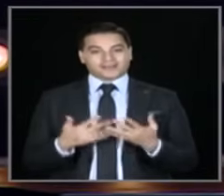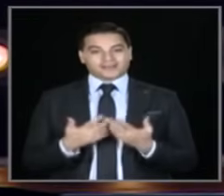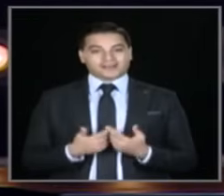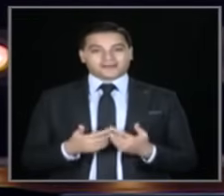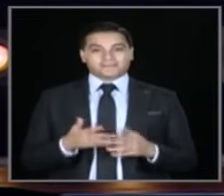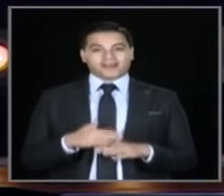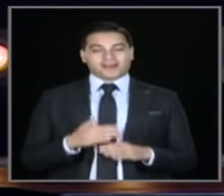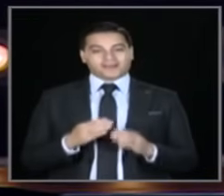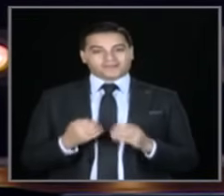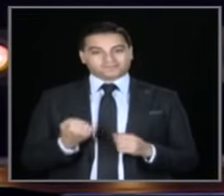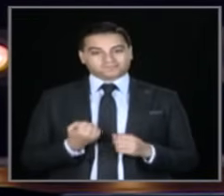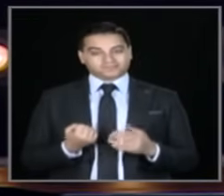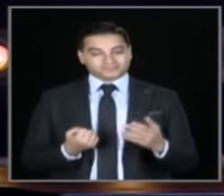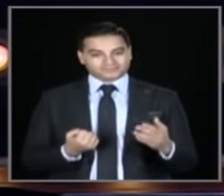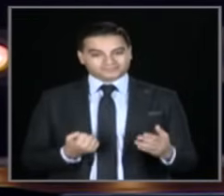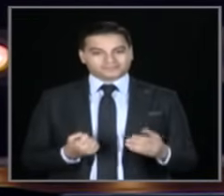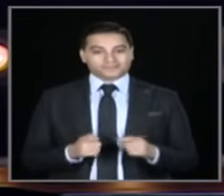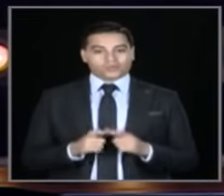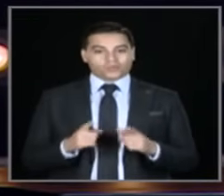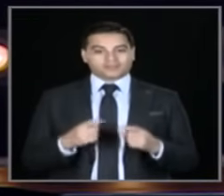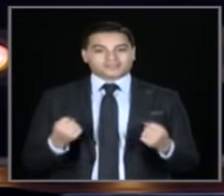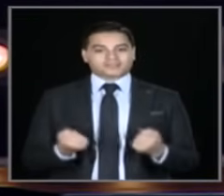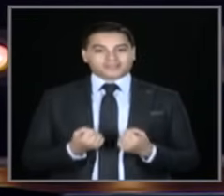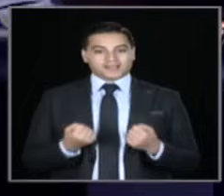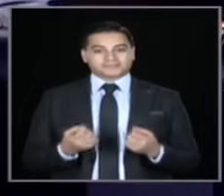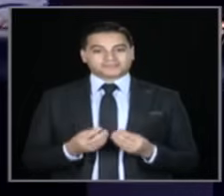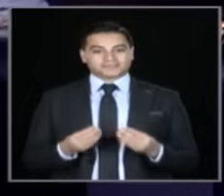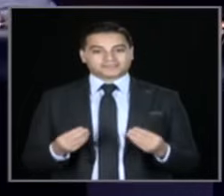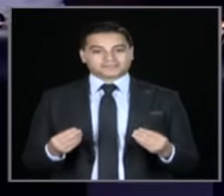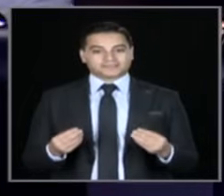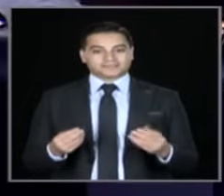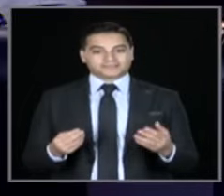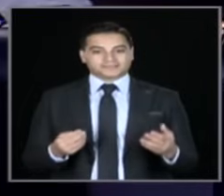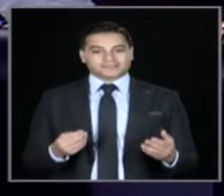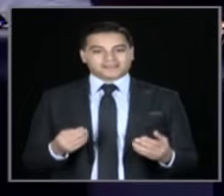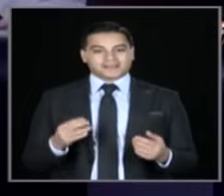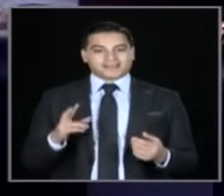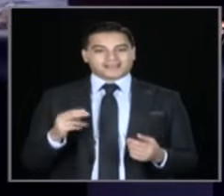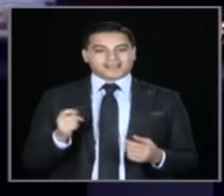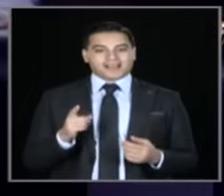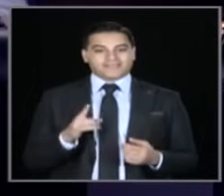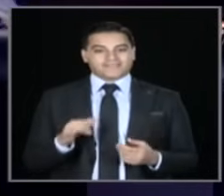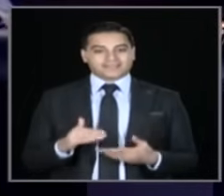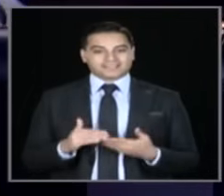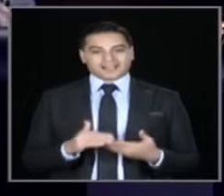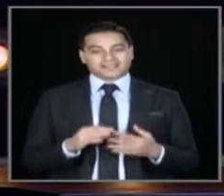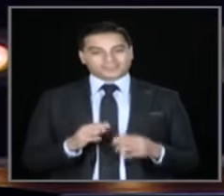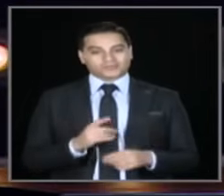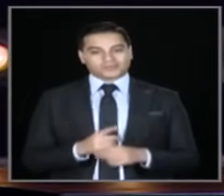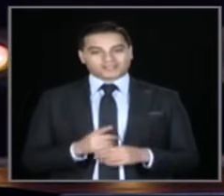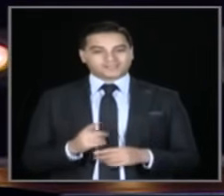أسئلة القدرات الذهنية. الحمد لله، واضح إنك اتدربت. أستاذ محمود ساعدني كتير. محمود الجعفري طبعا